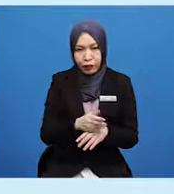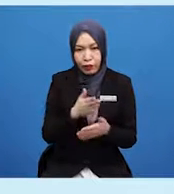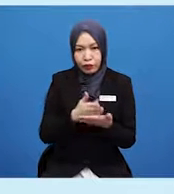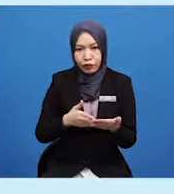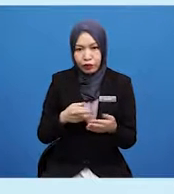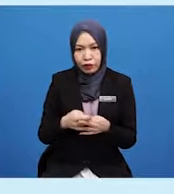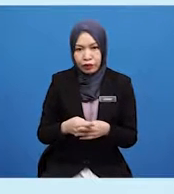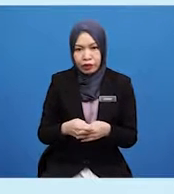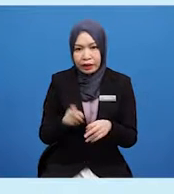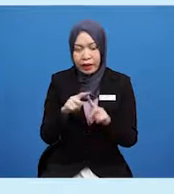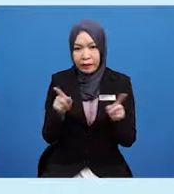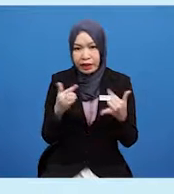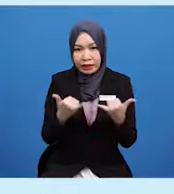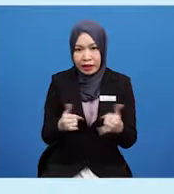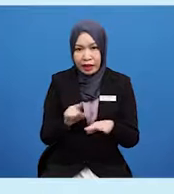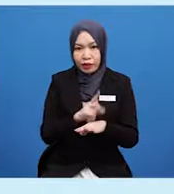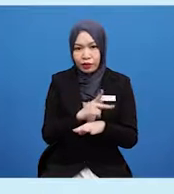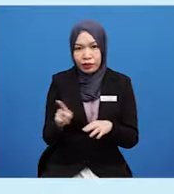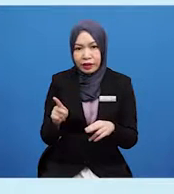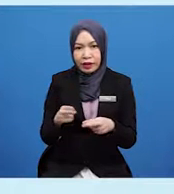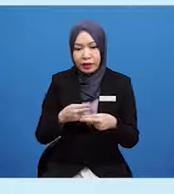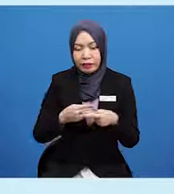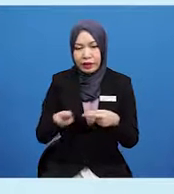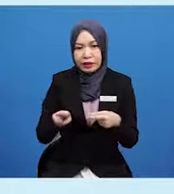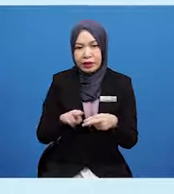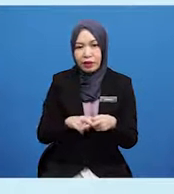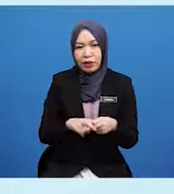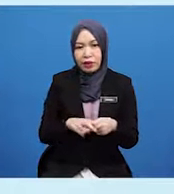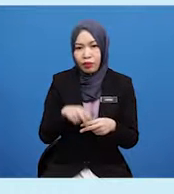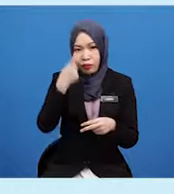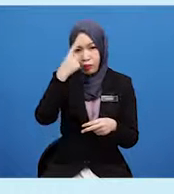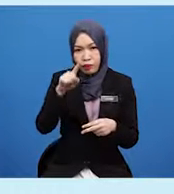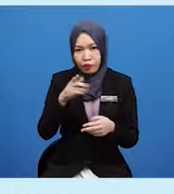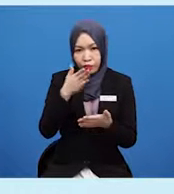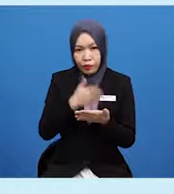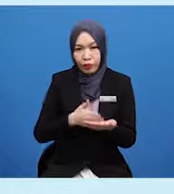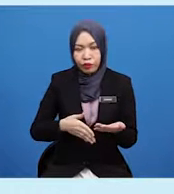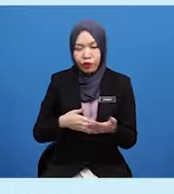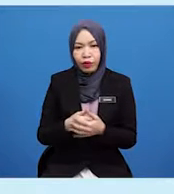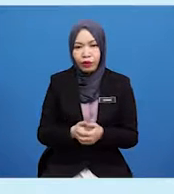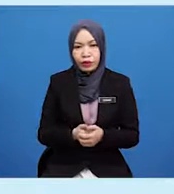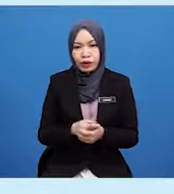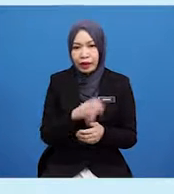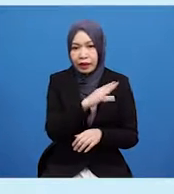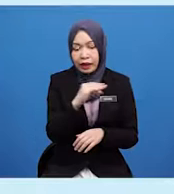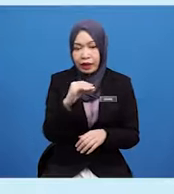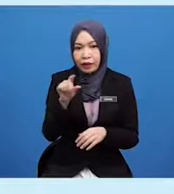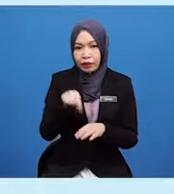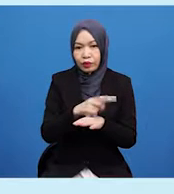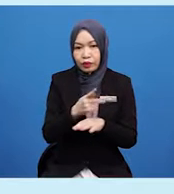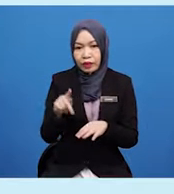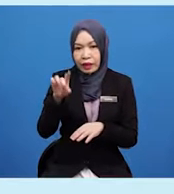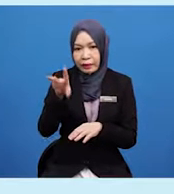menggunakan pisau yang diperbuat daripada logam untuk memotong kebanyak keisi rumah menggunakan